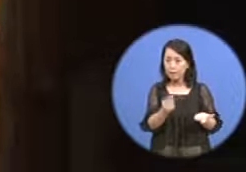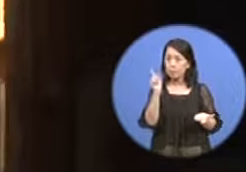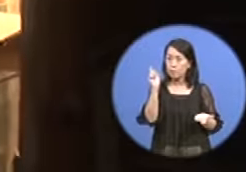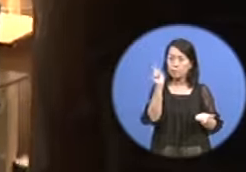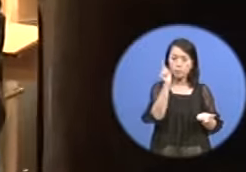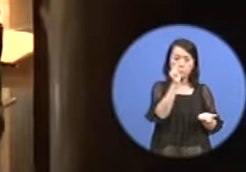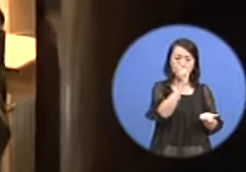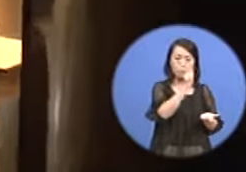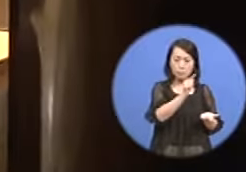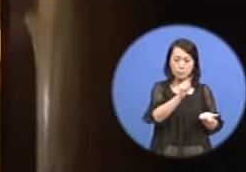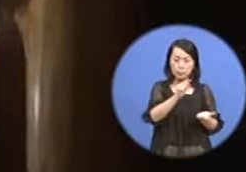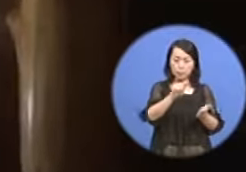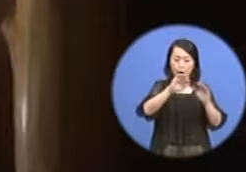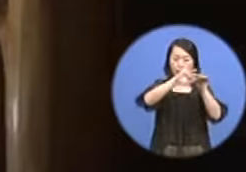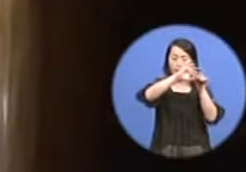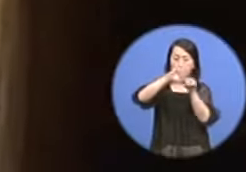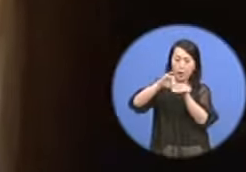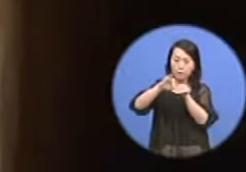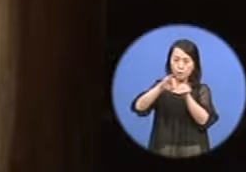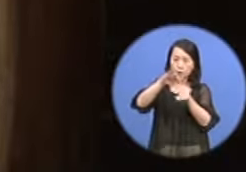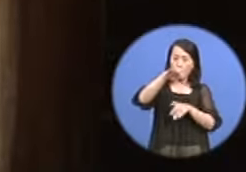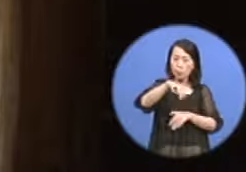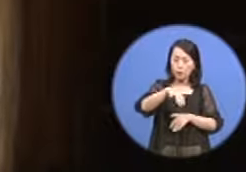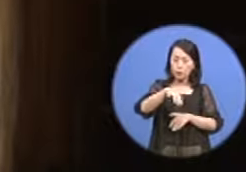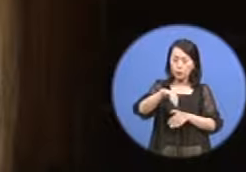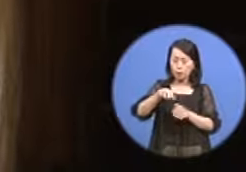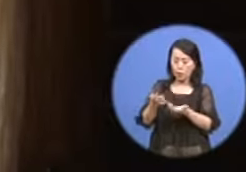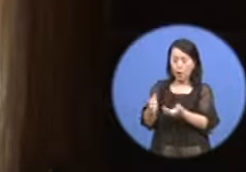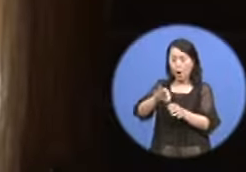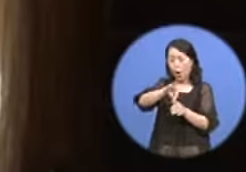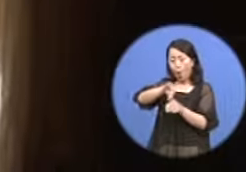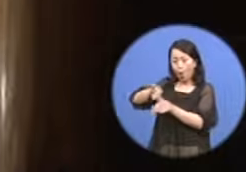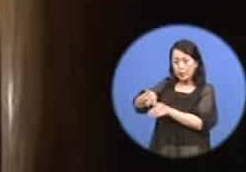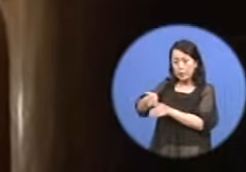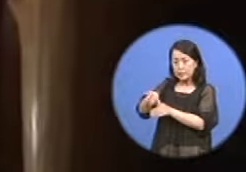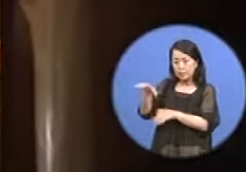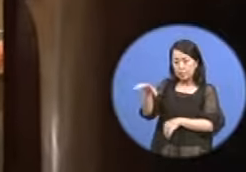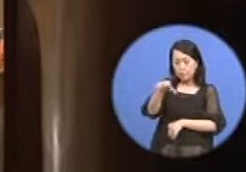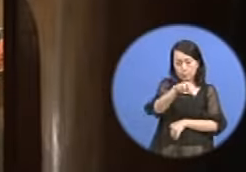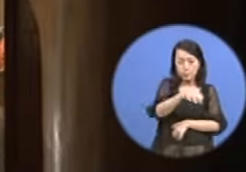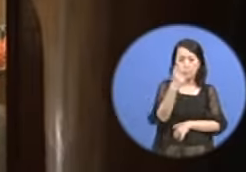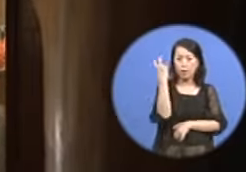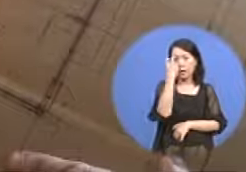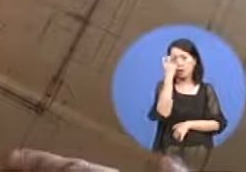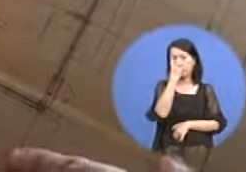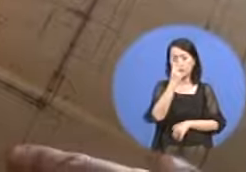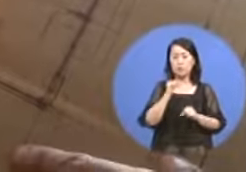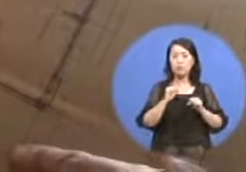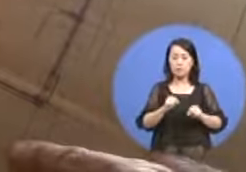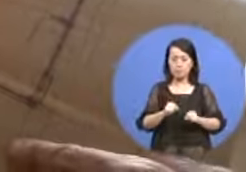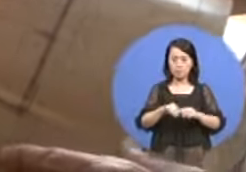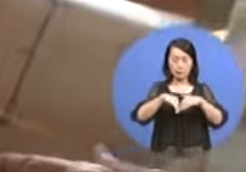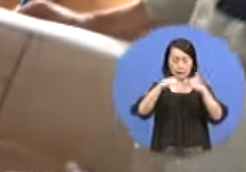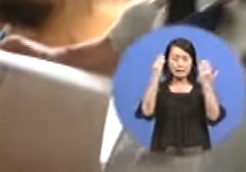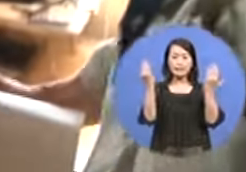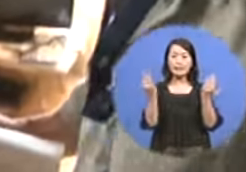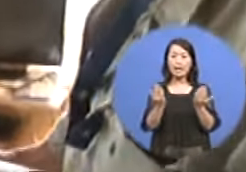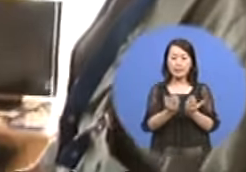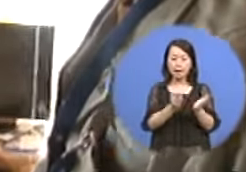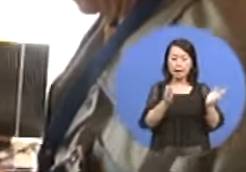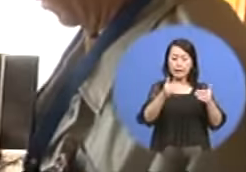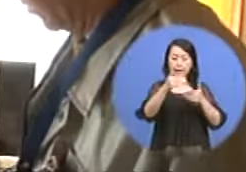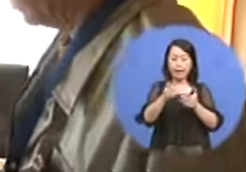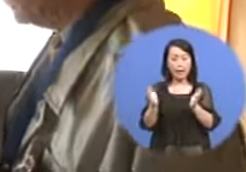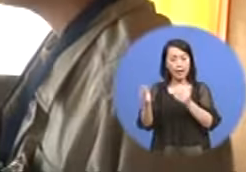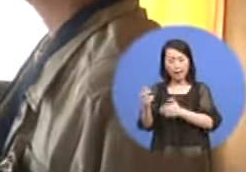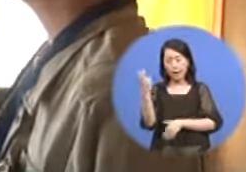じて窓の位置とか押し入れの位置とか、そういうところを実際に確認をさせていただきます。建物全体の部屋の確認が終わり